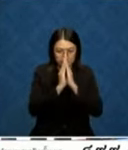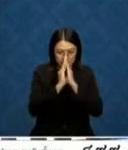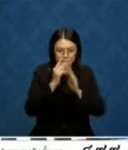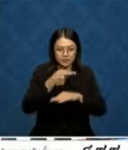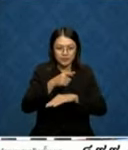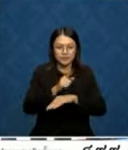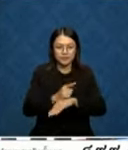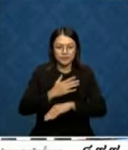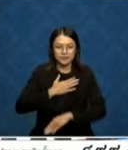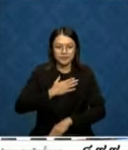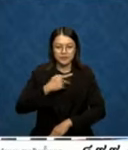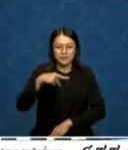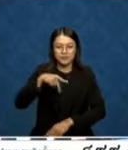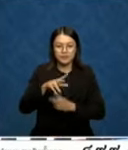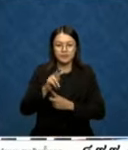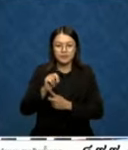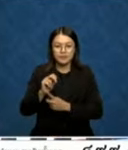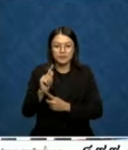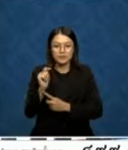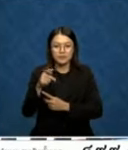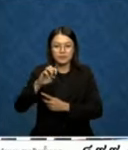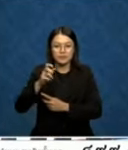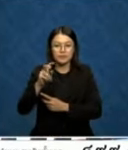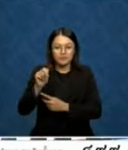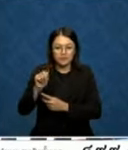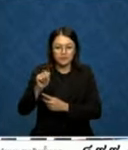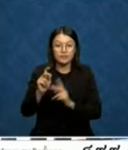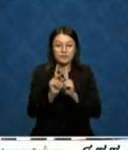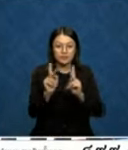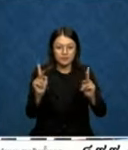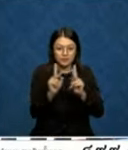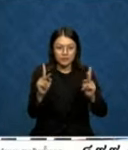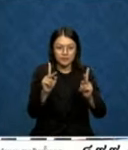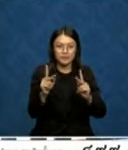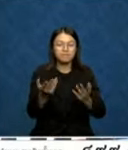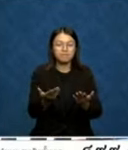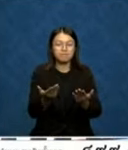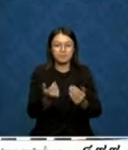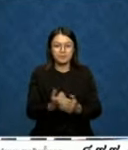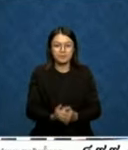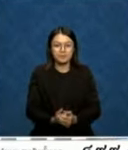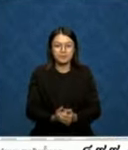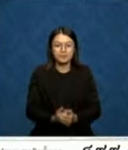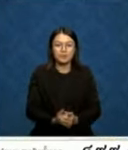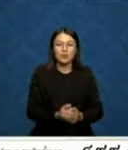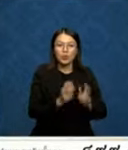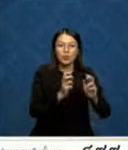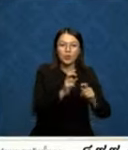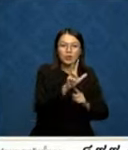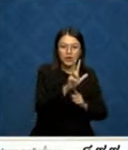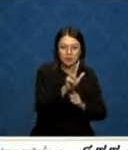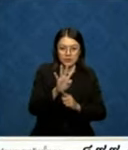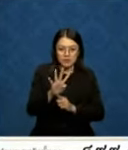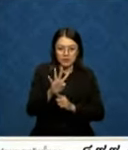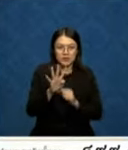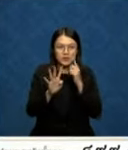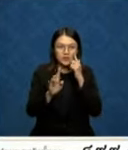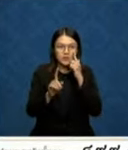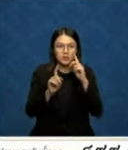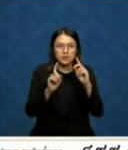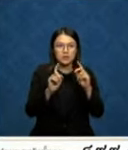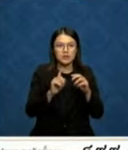ธินในฐานะกรรมาธิการนะครับก็ขอสงวนความเห็นนะครับใน 3-4 ประเด็นนะครับประเด็นแรกน